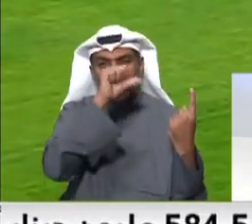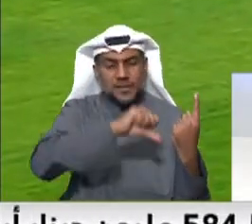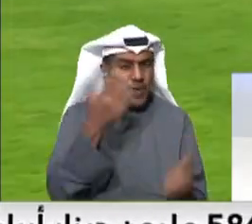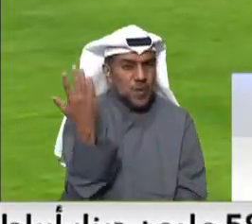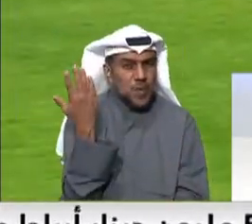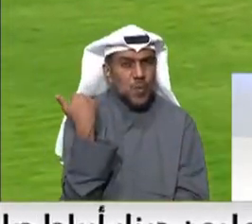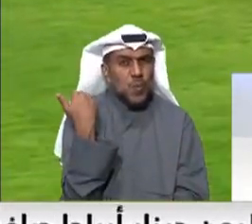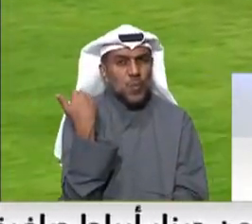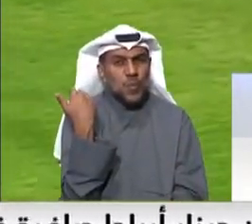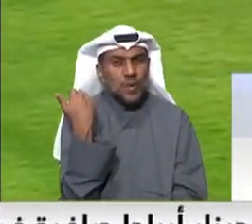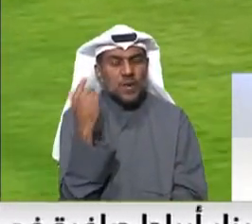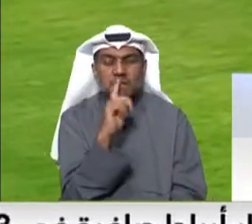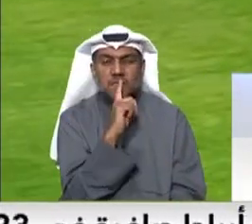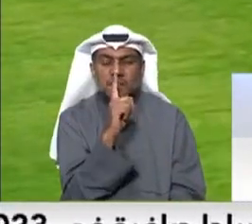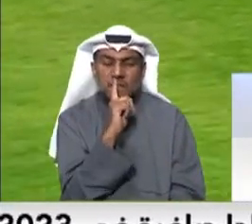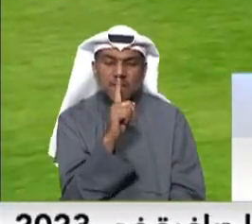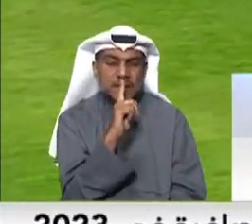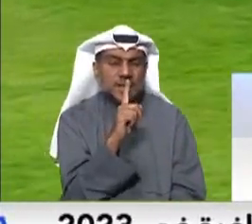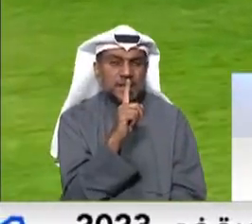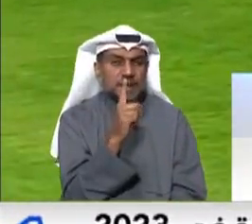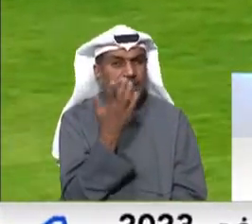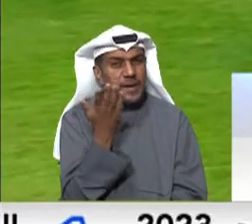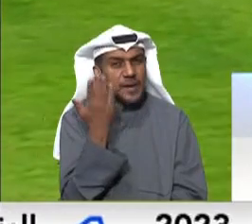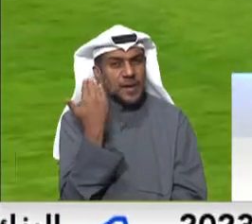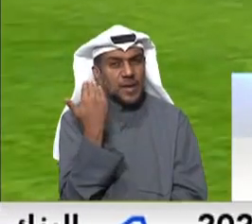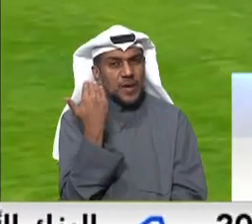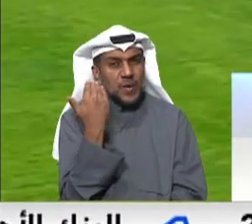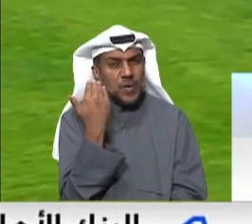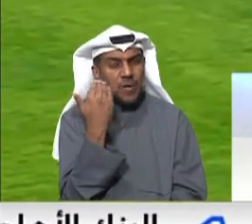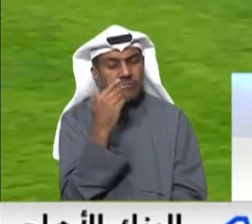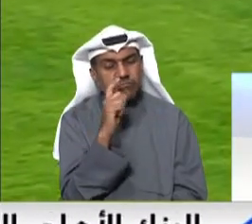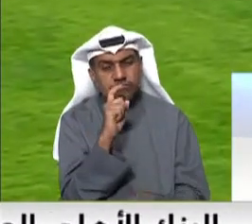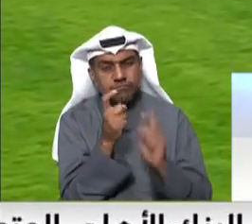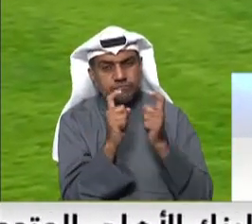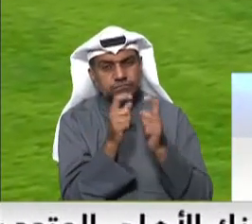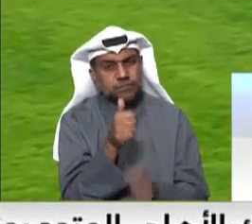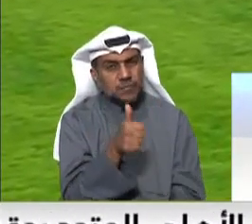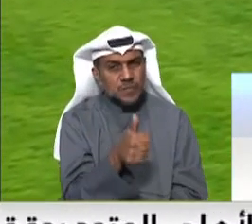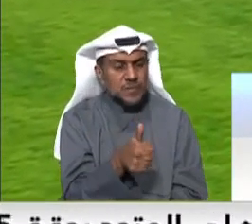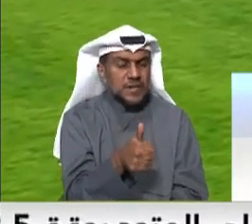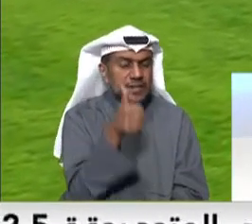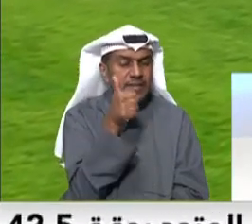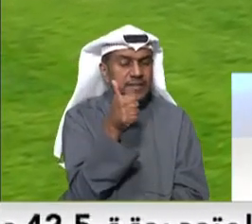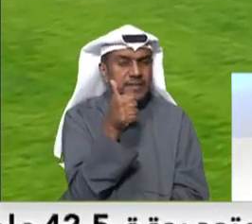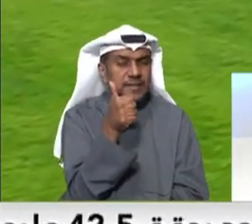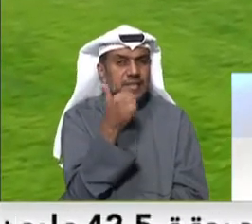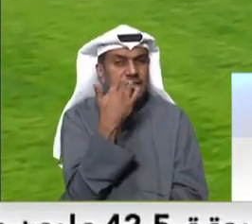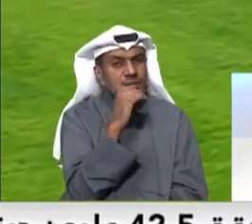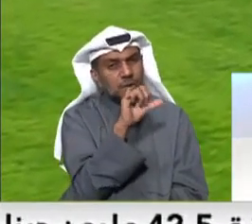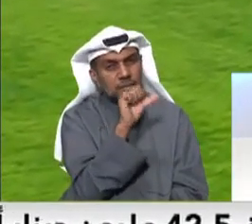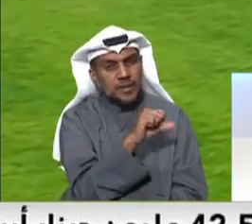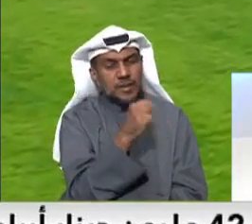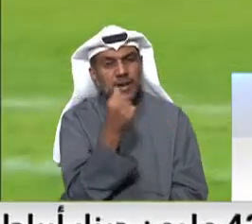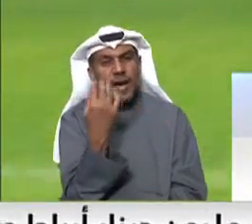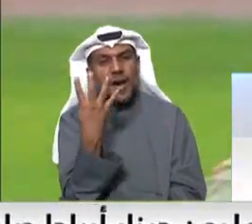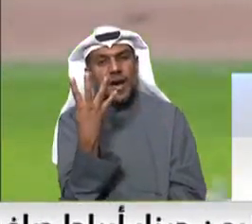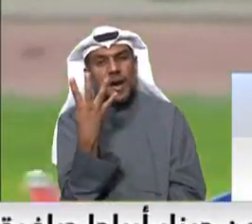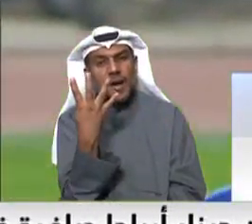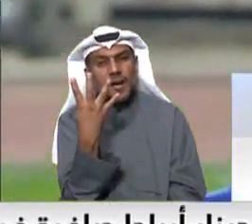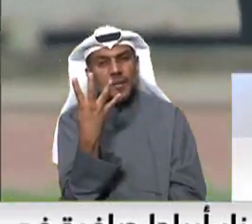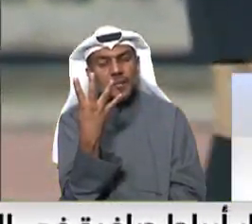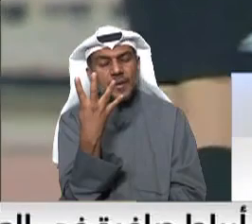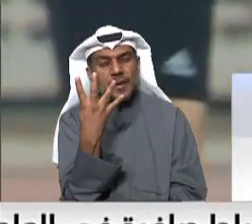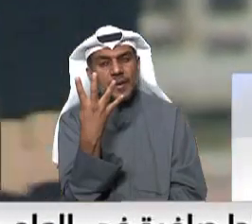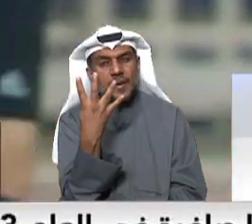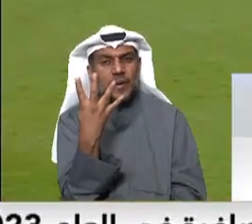قد تاهل الفحاحيل بعد تالقه وتحقيقه فوزا ك كبيرا على الشباب باربعه اهداف